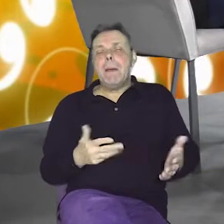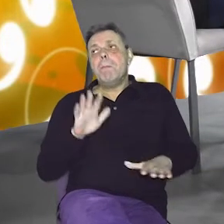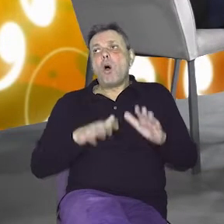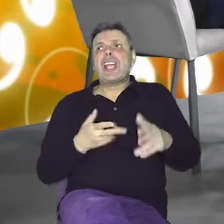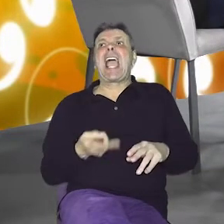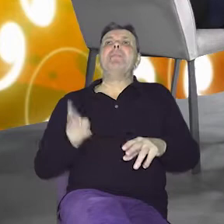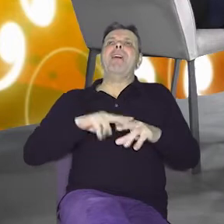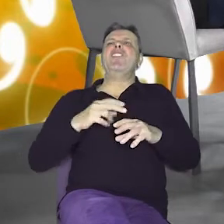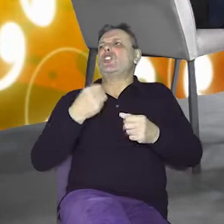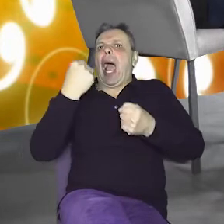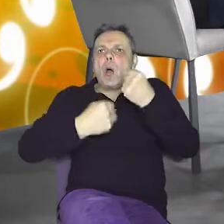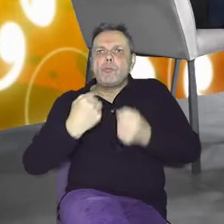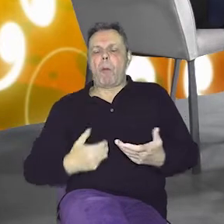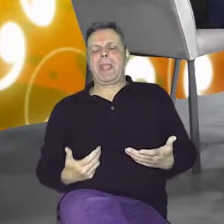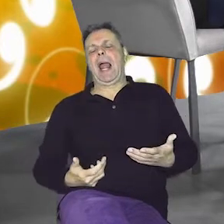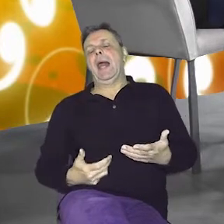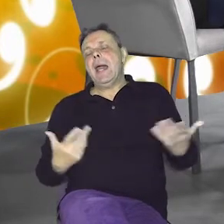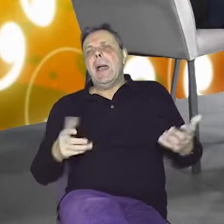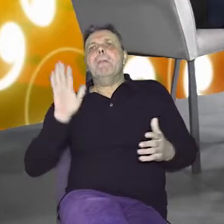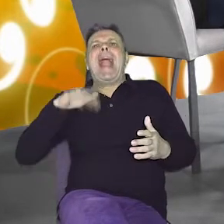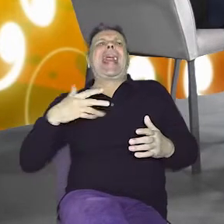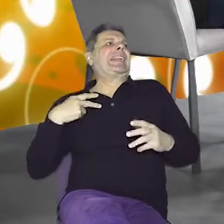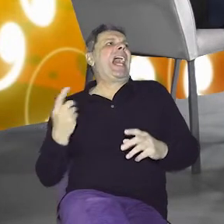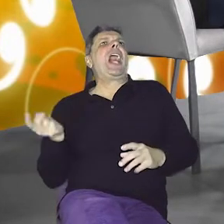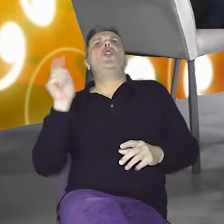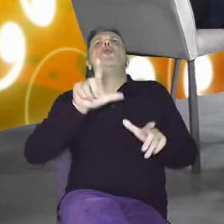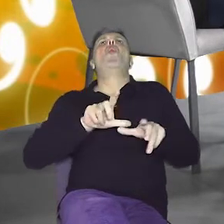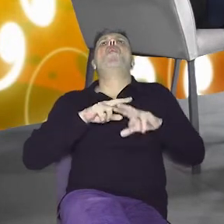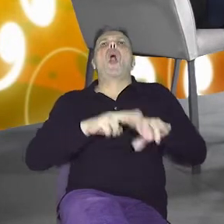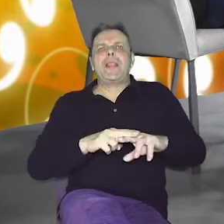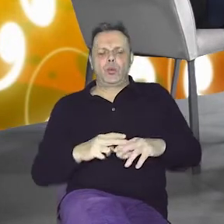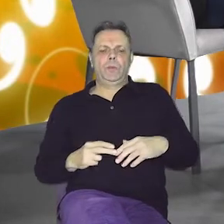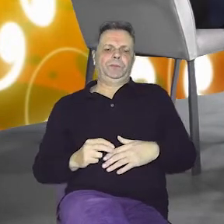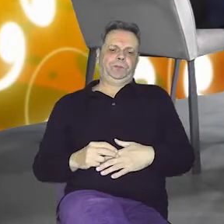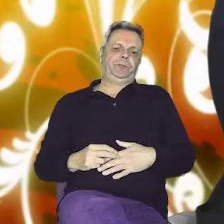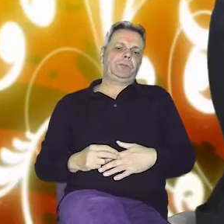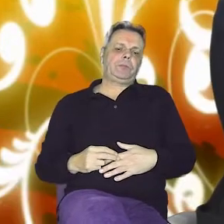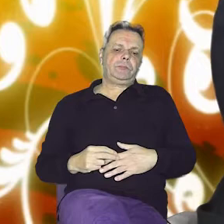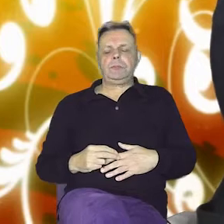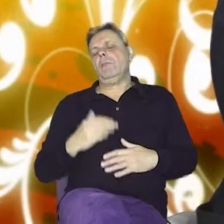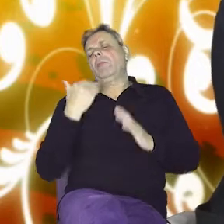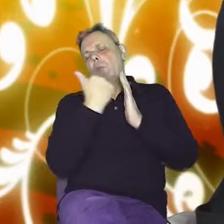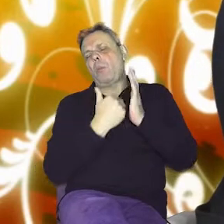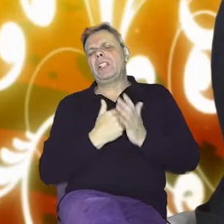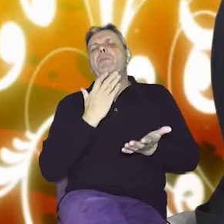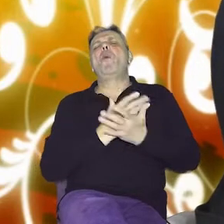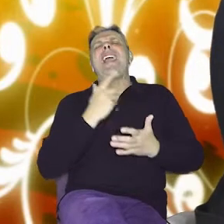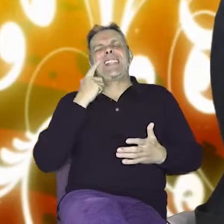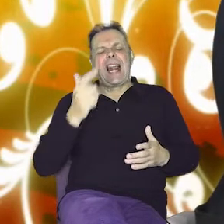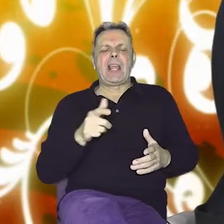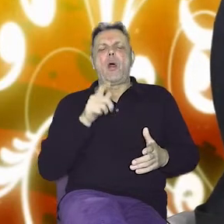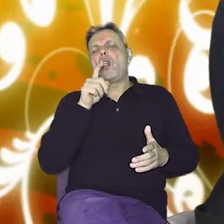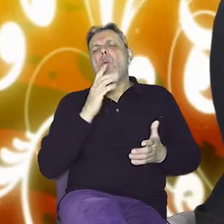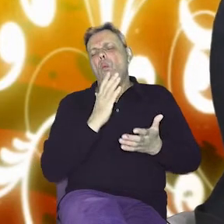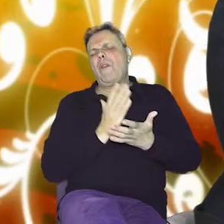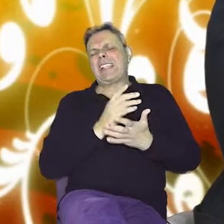doba, pa bar da se dovezu ti ljudi, a onda ćemo dalje liječnike i sve. Pa uvijek, mislim, u principu se uvijek se gledalo i to